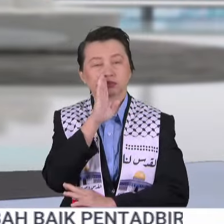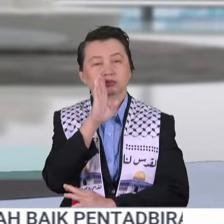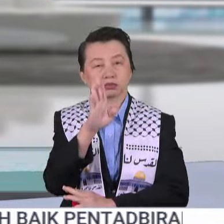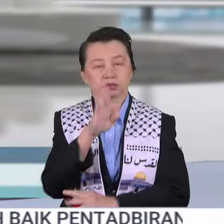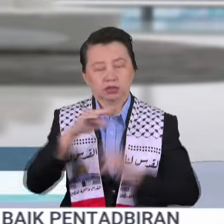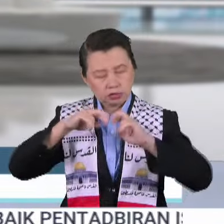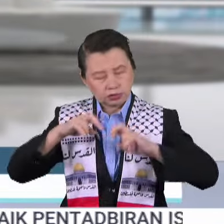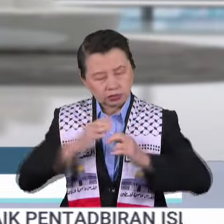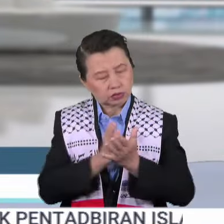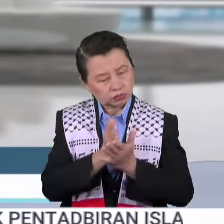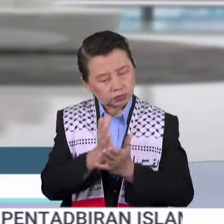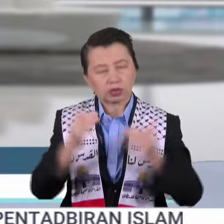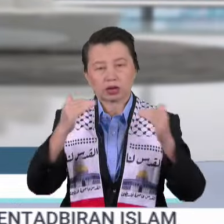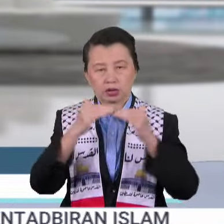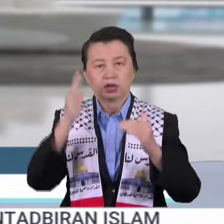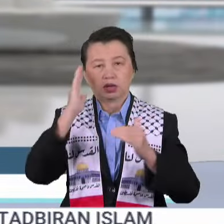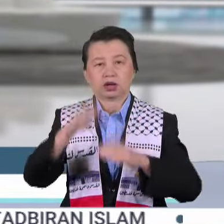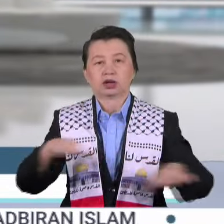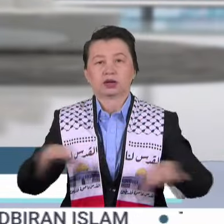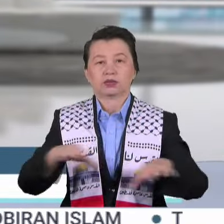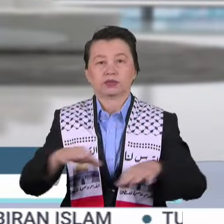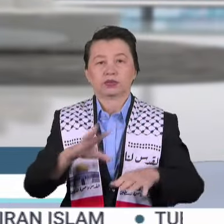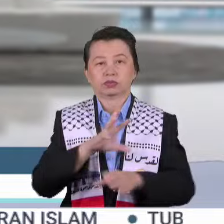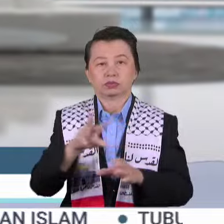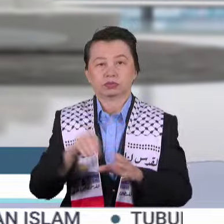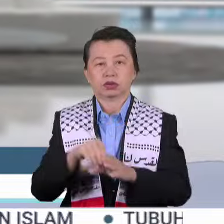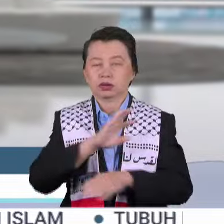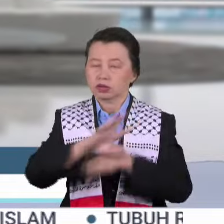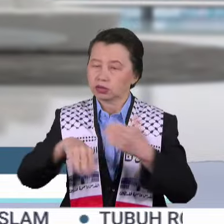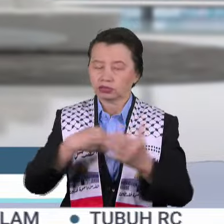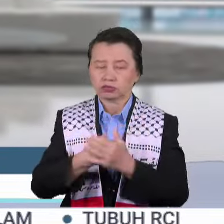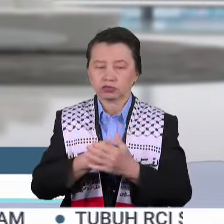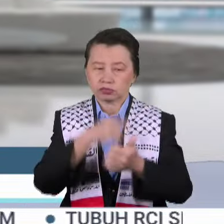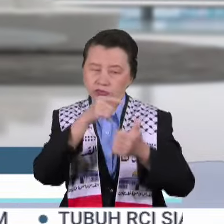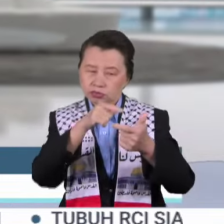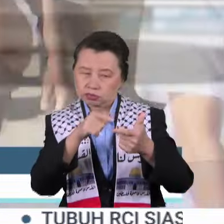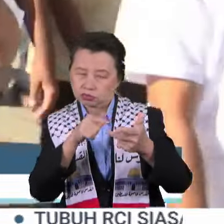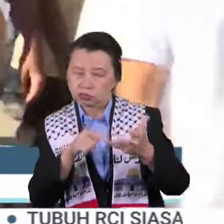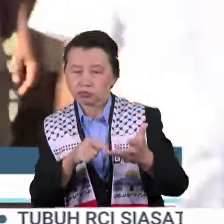jaminan siasatan telus dan adil akan dilakukan membabitkan semua aspek.